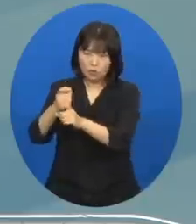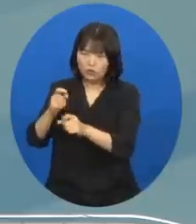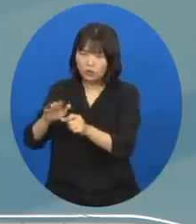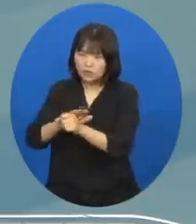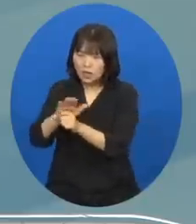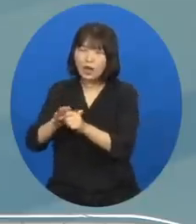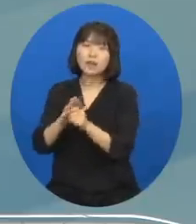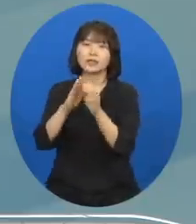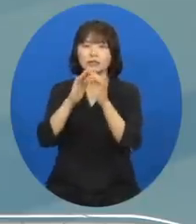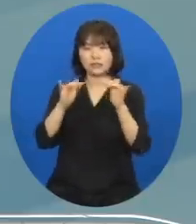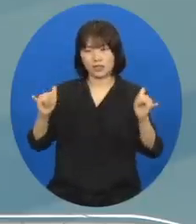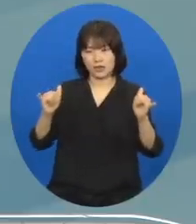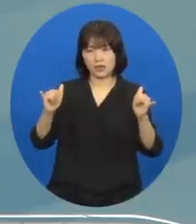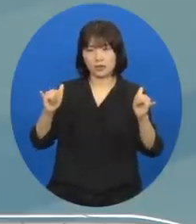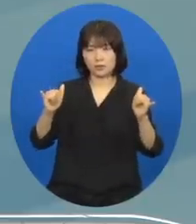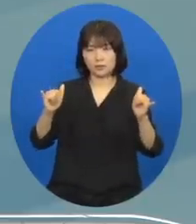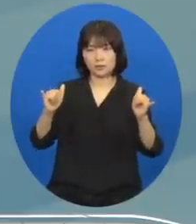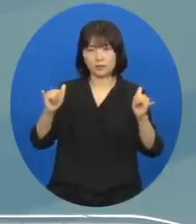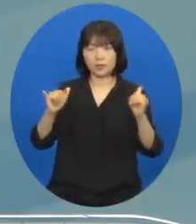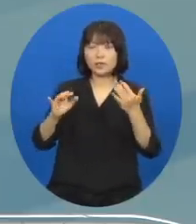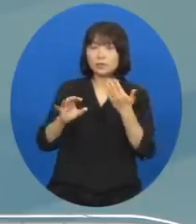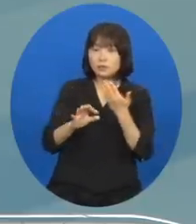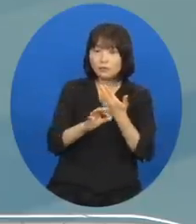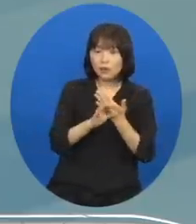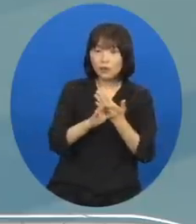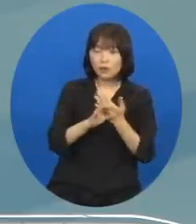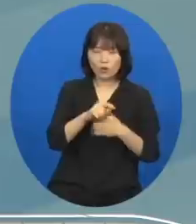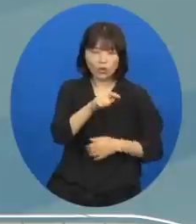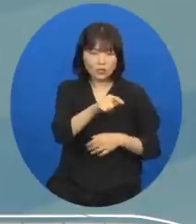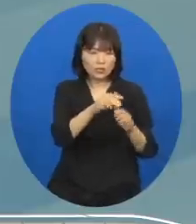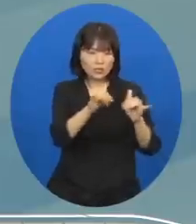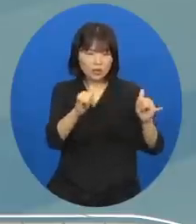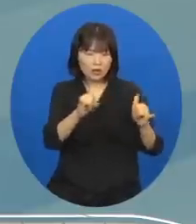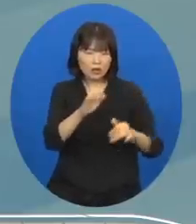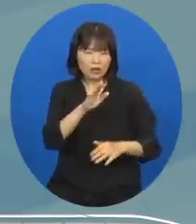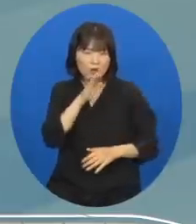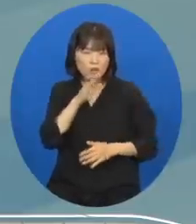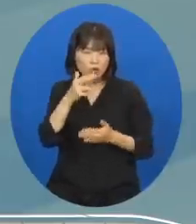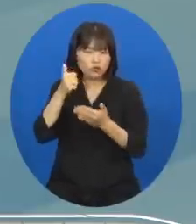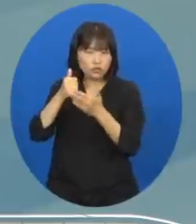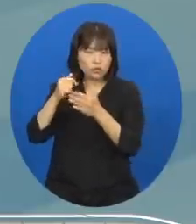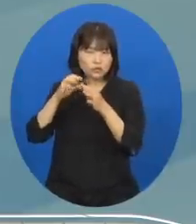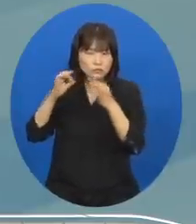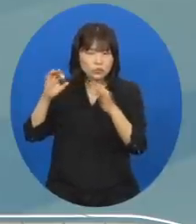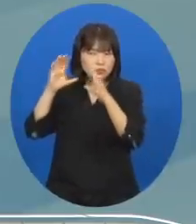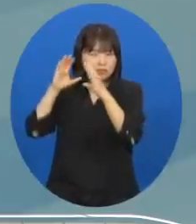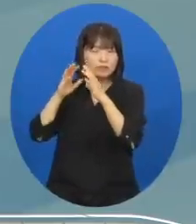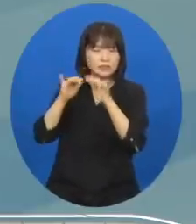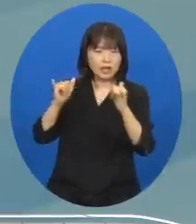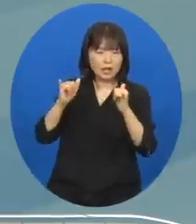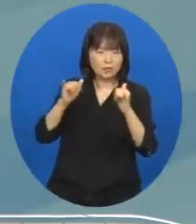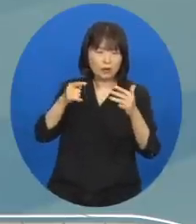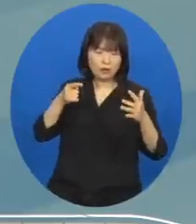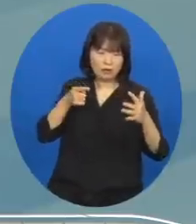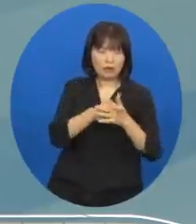사랑하는 사람이어야, 그래야 아, 이 사람이 주님의 음성을 듣는 사람이구나 하는 걸 알 수